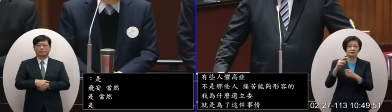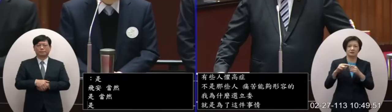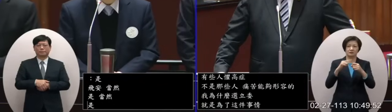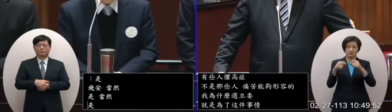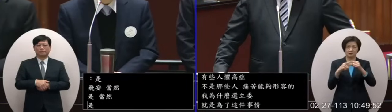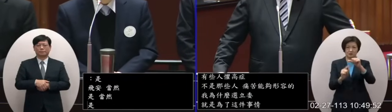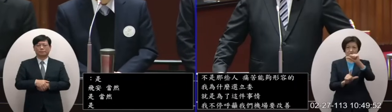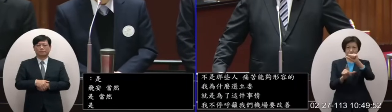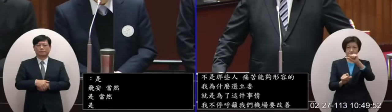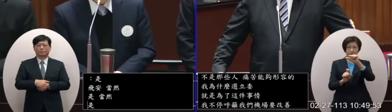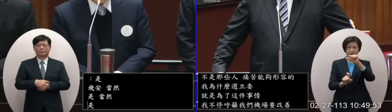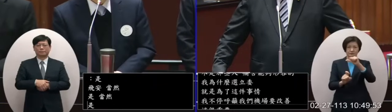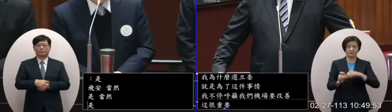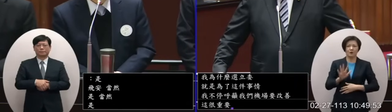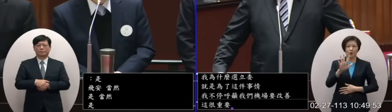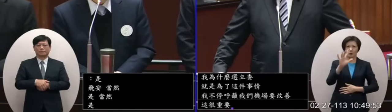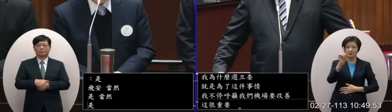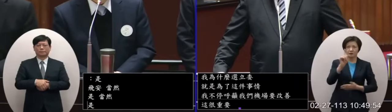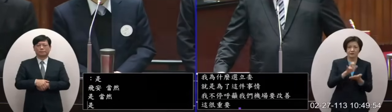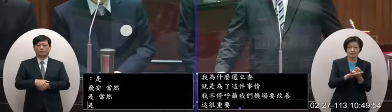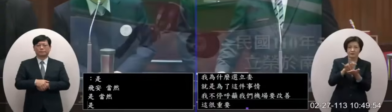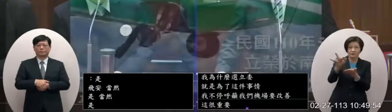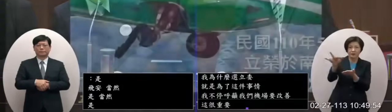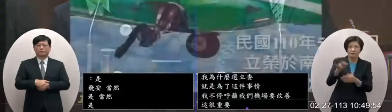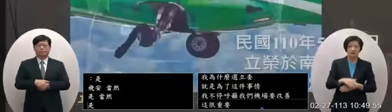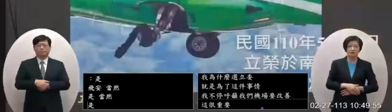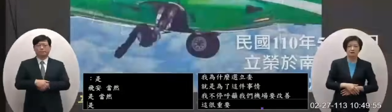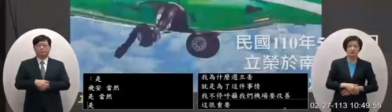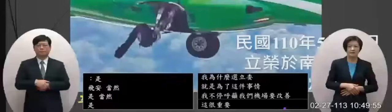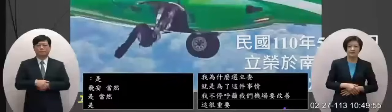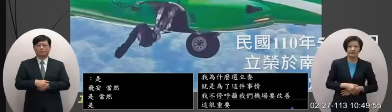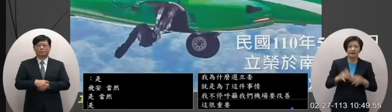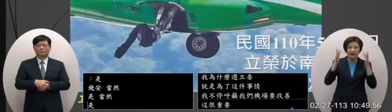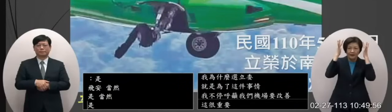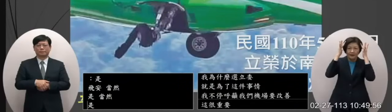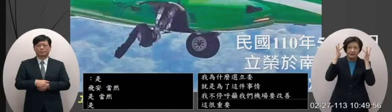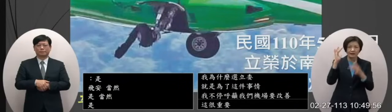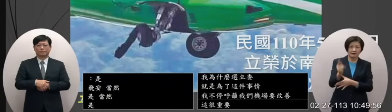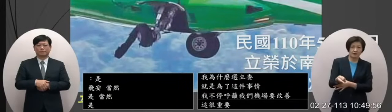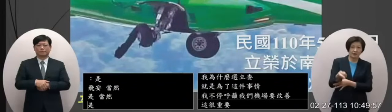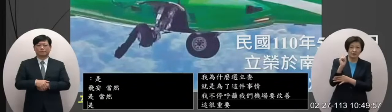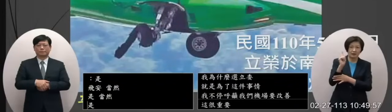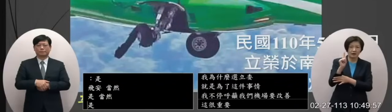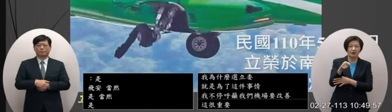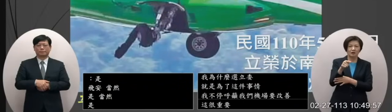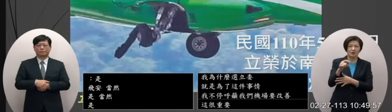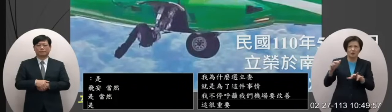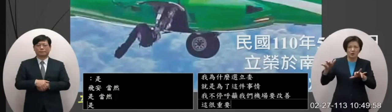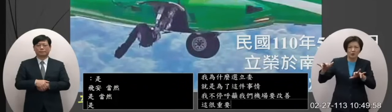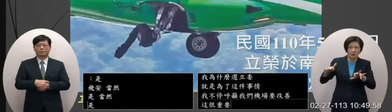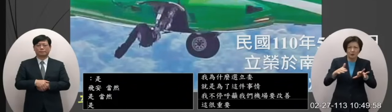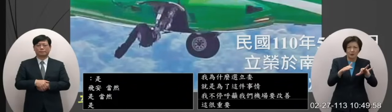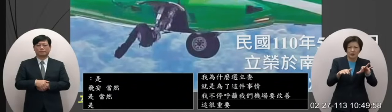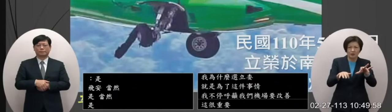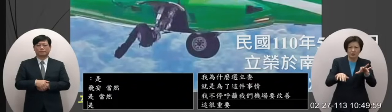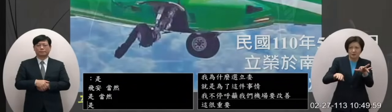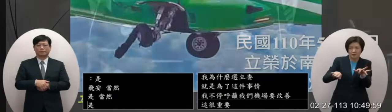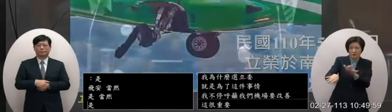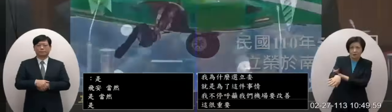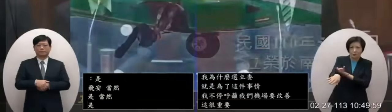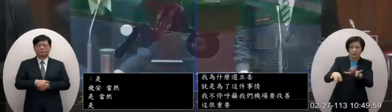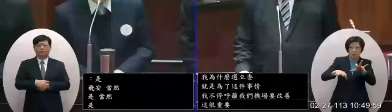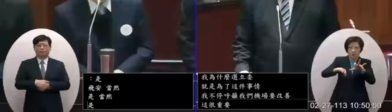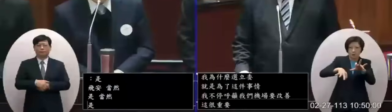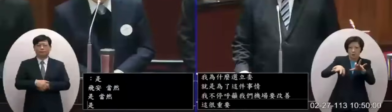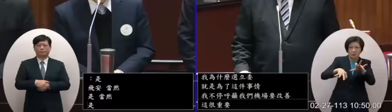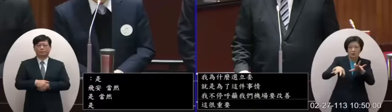110年5月10号，我们有一架飞机因为南竿机长侧风，它的右轮打到头